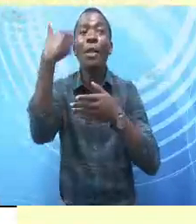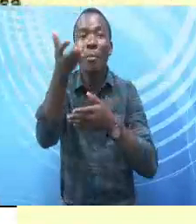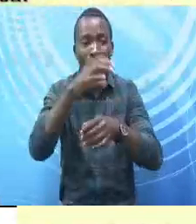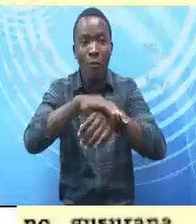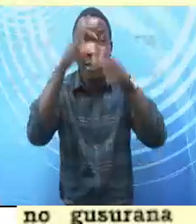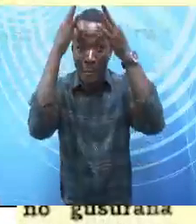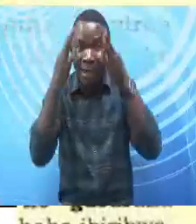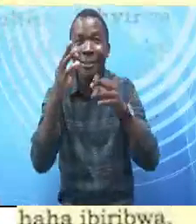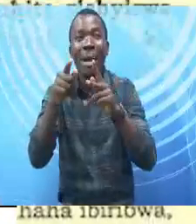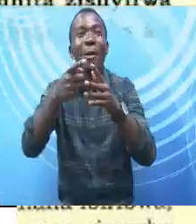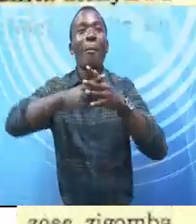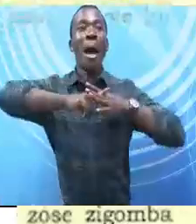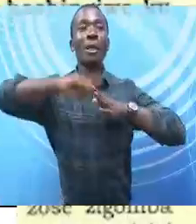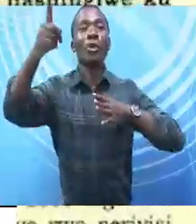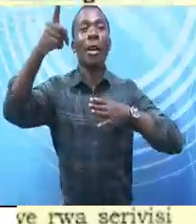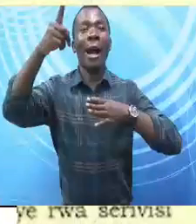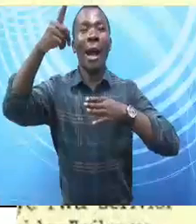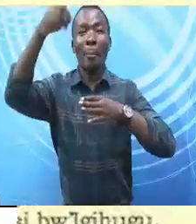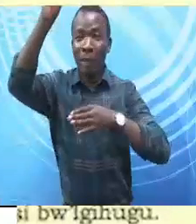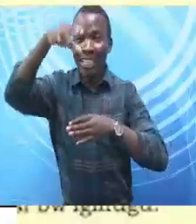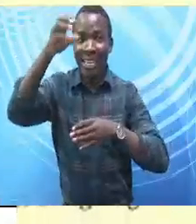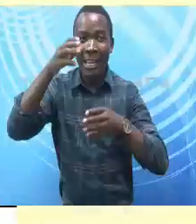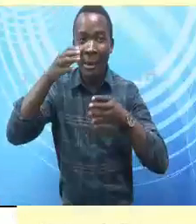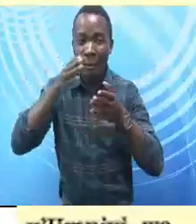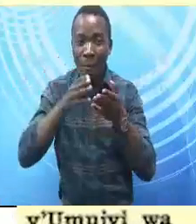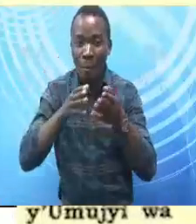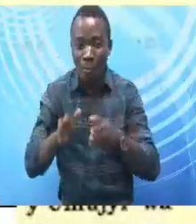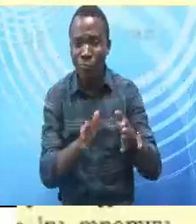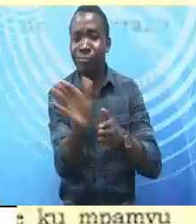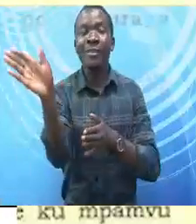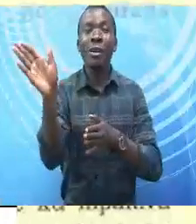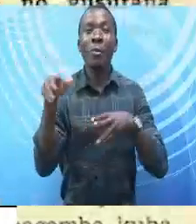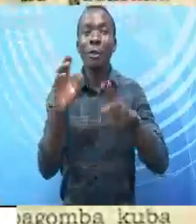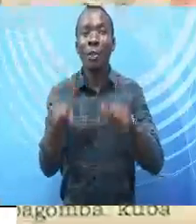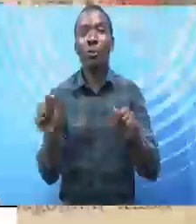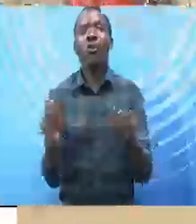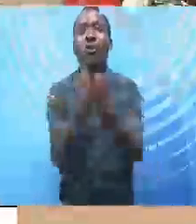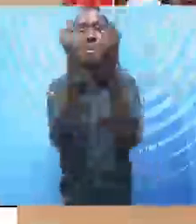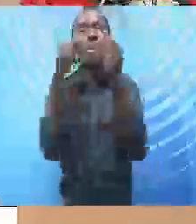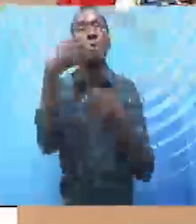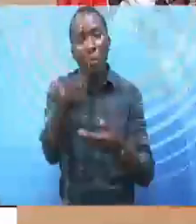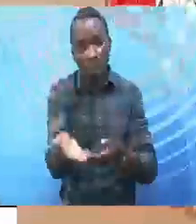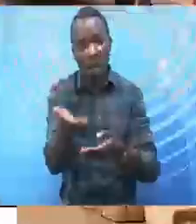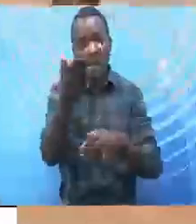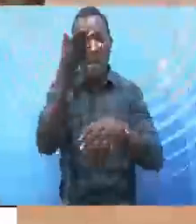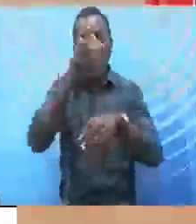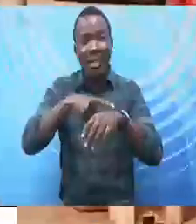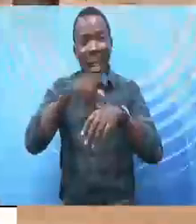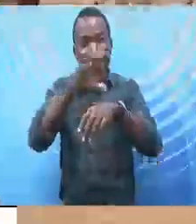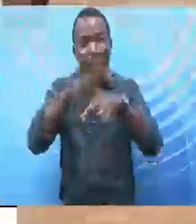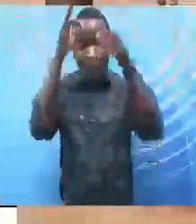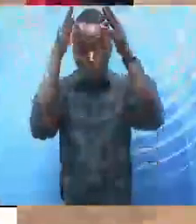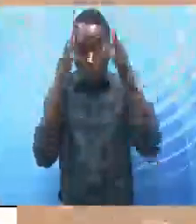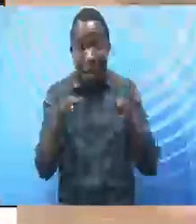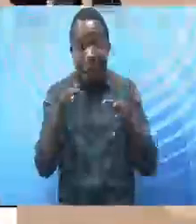benshi barasohokaga mu mujyi wa Kigali baciye iz'ubusamo ibyashoboraga gushyira ubuzima bwabo mu kaga Nyuma yaho kandi iyo hafatwaga umwanzuro